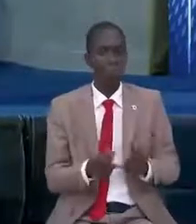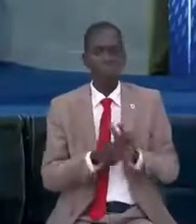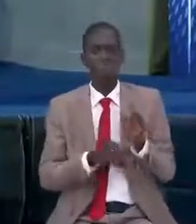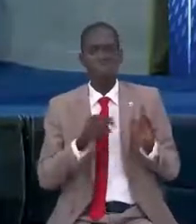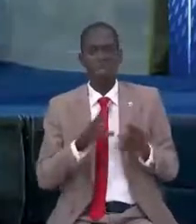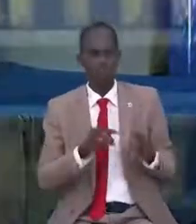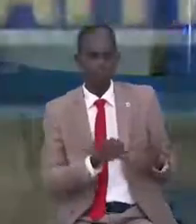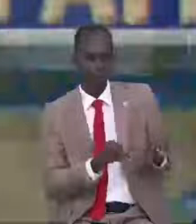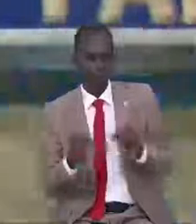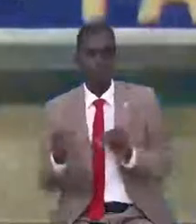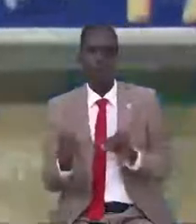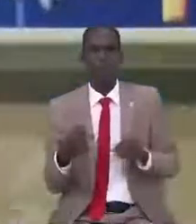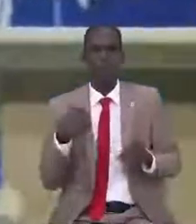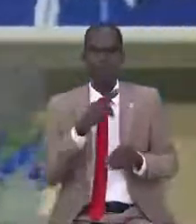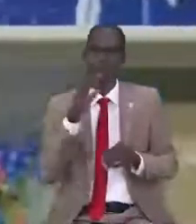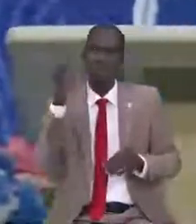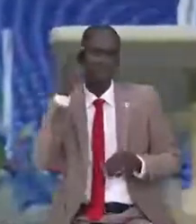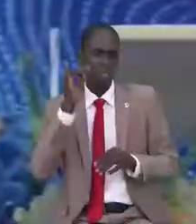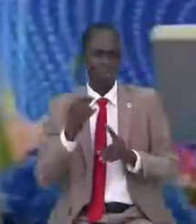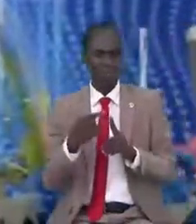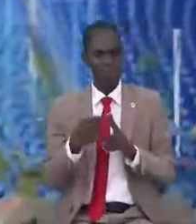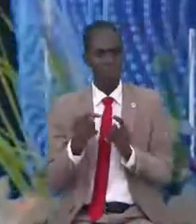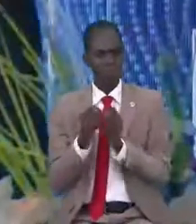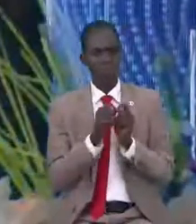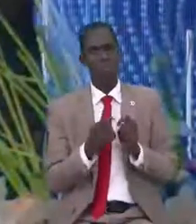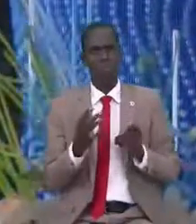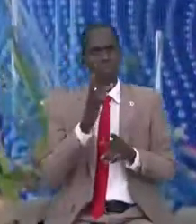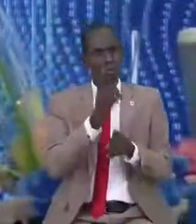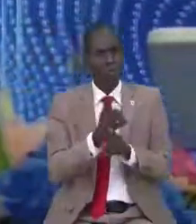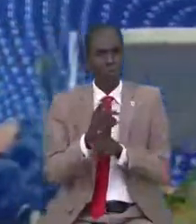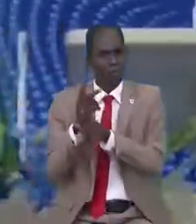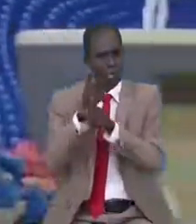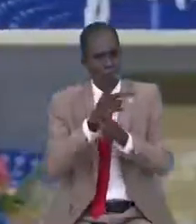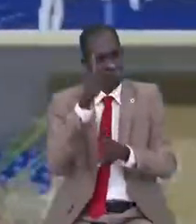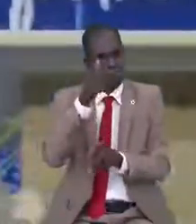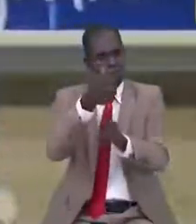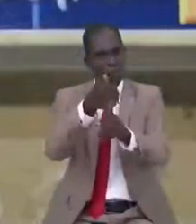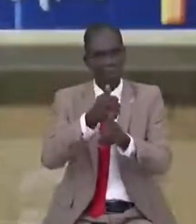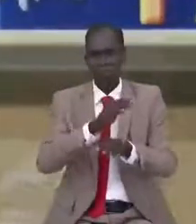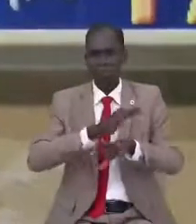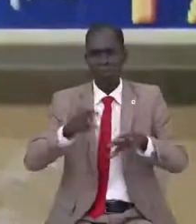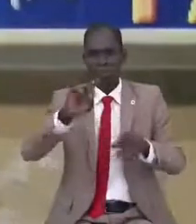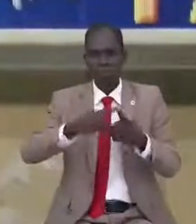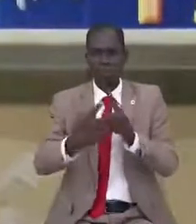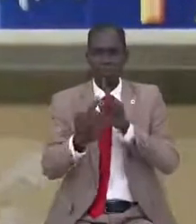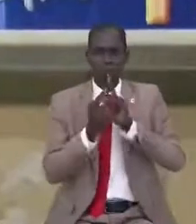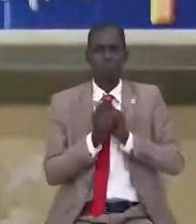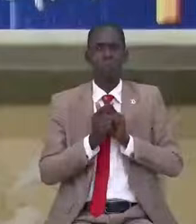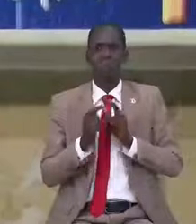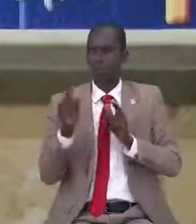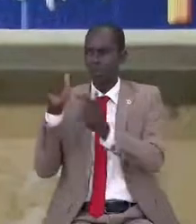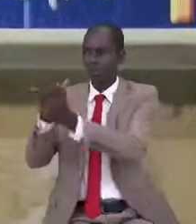allure et aller selon sa compréhension? On entend la parole, nous entendons la parole, on écoute la parole